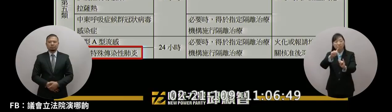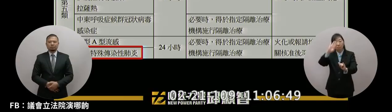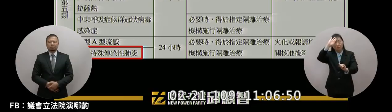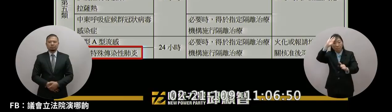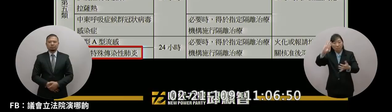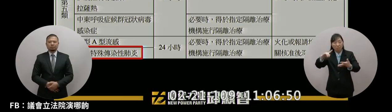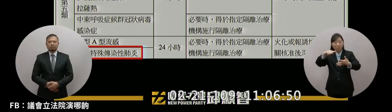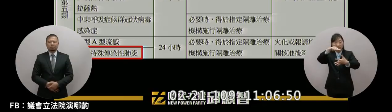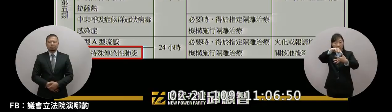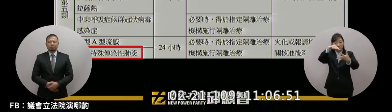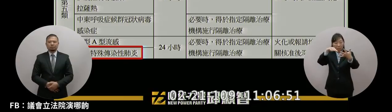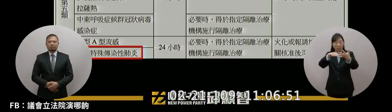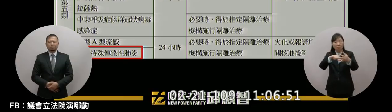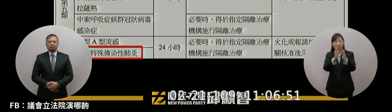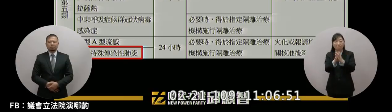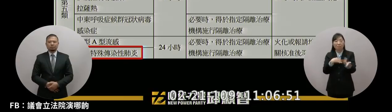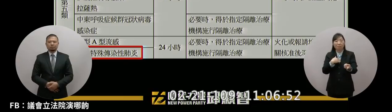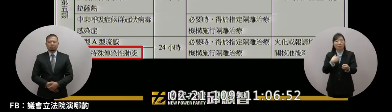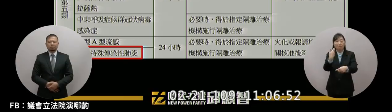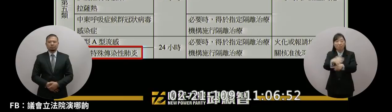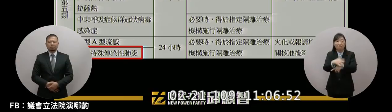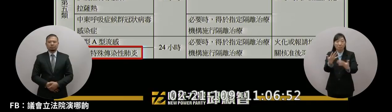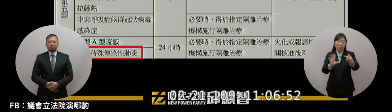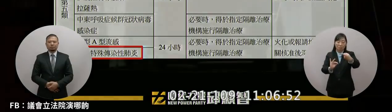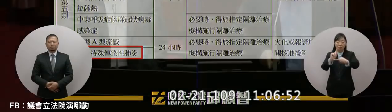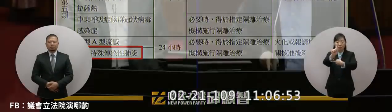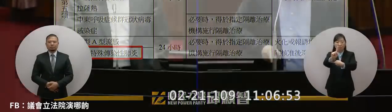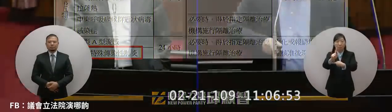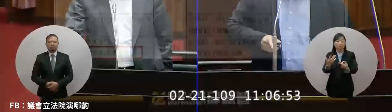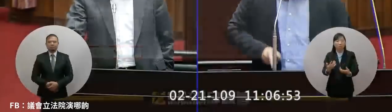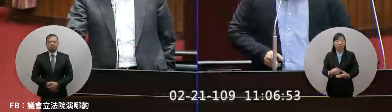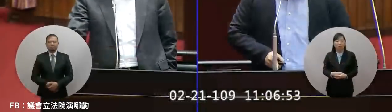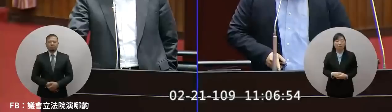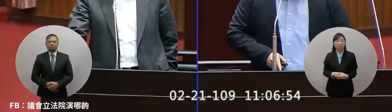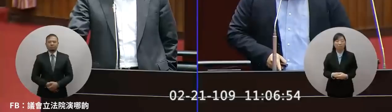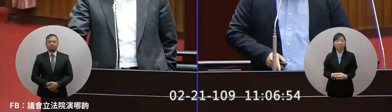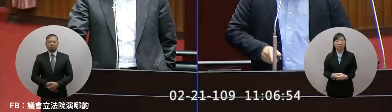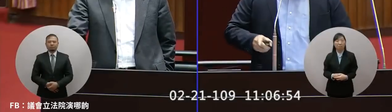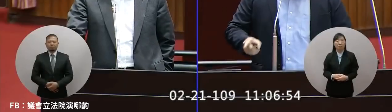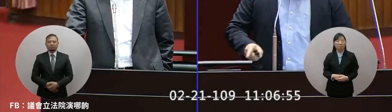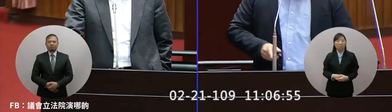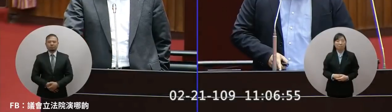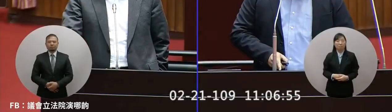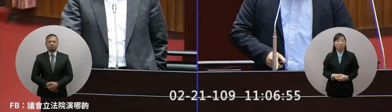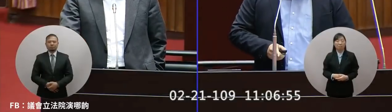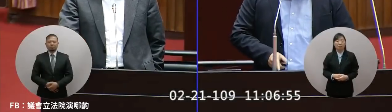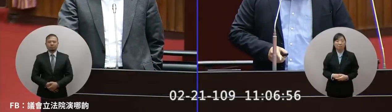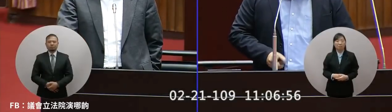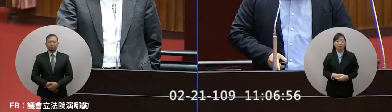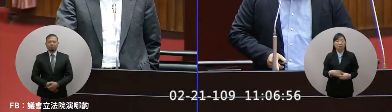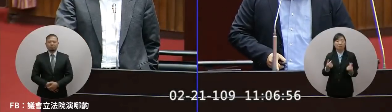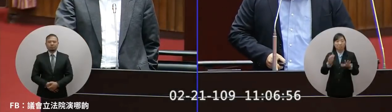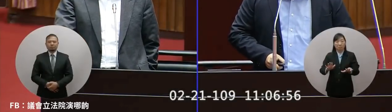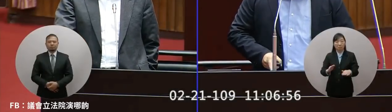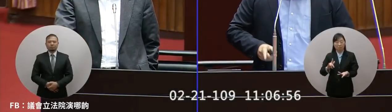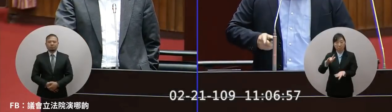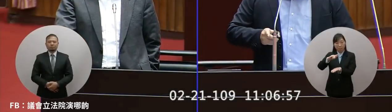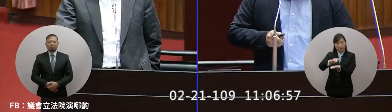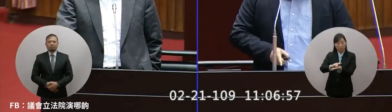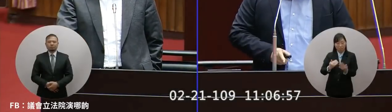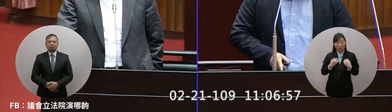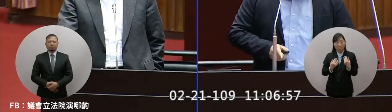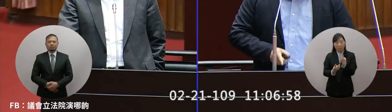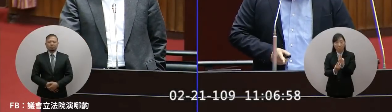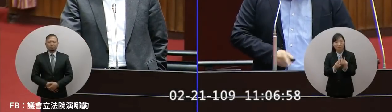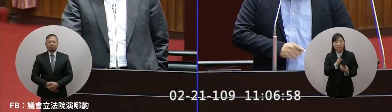事实上它的死亡率大概只有1%，那变成是说我们现在这个武汉肺炎，